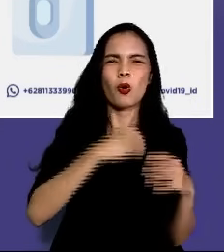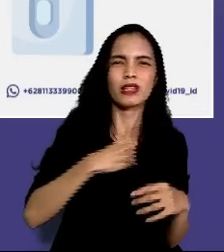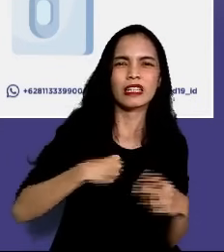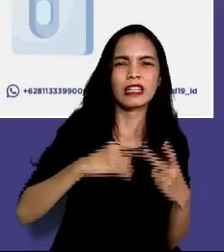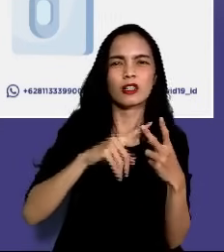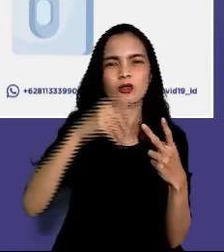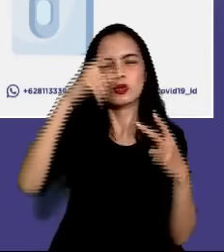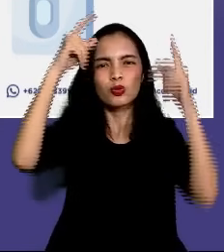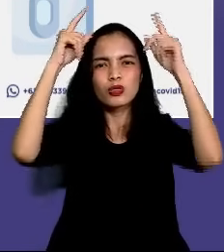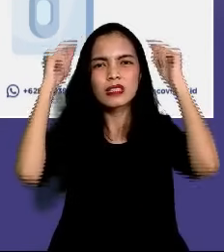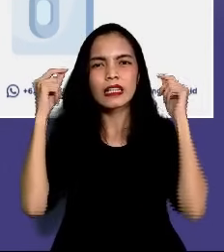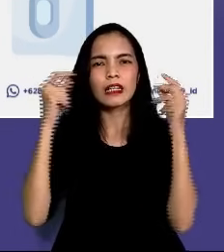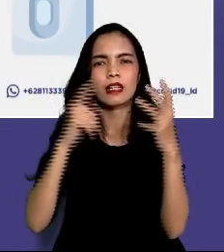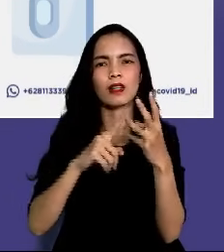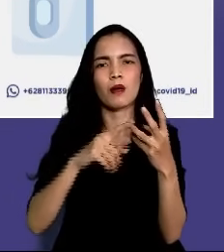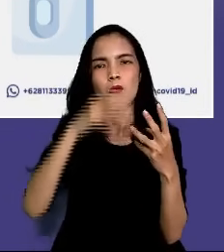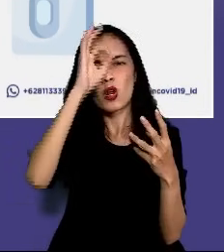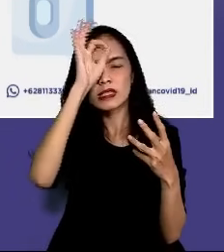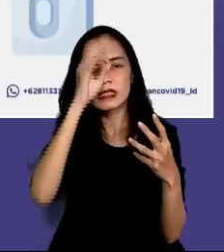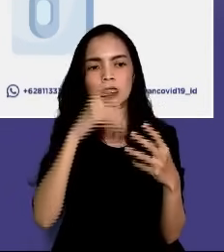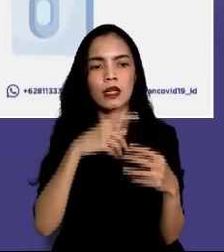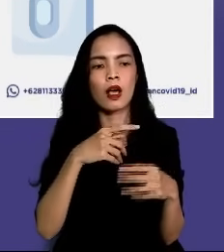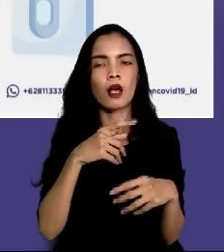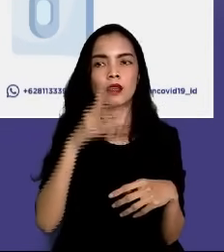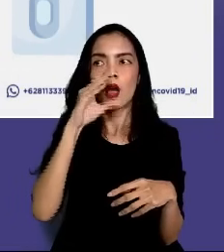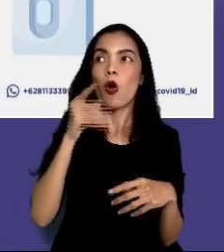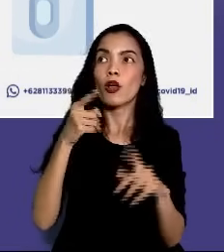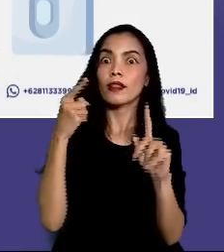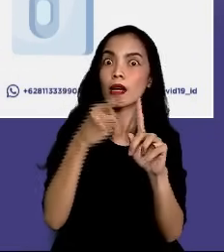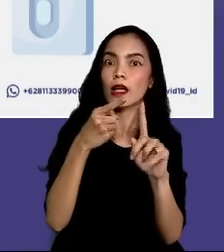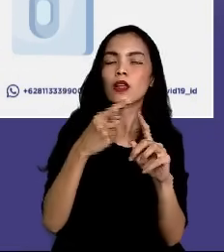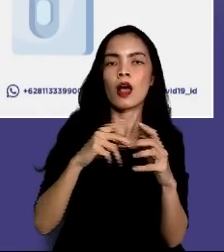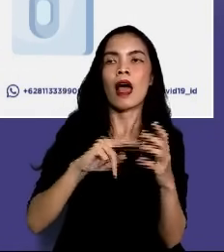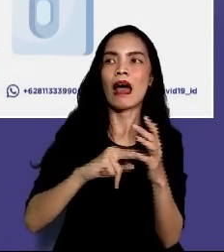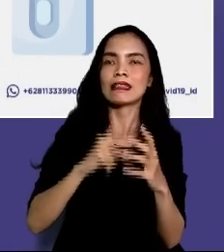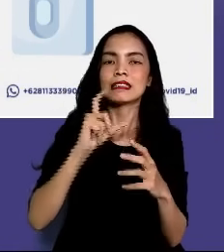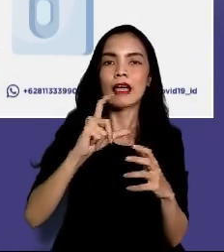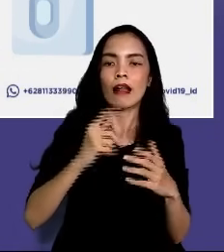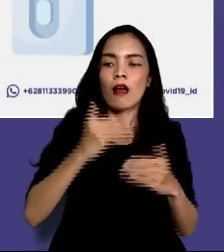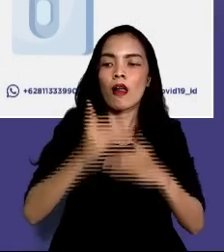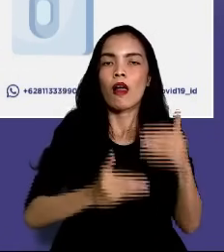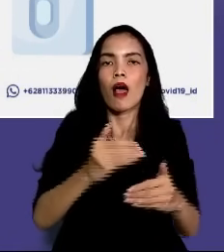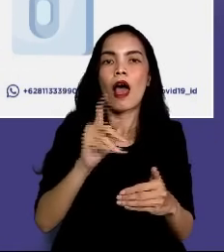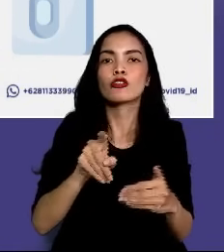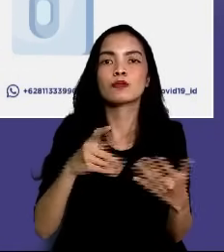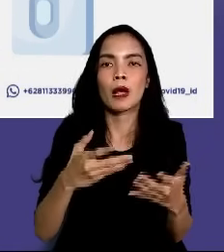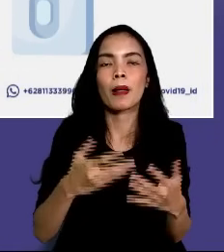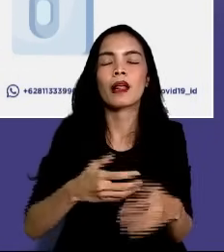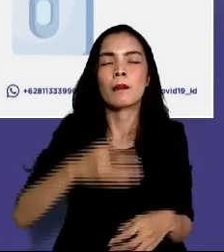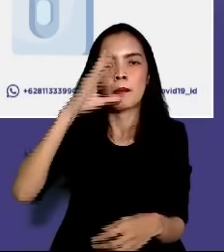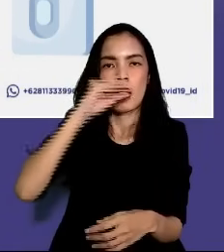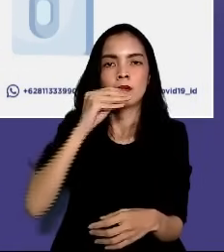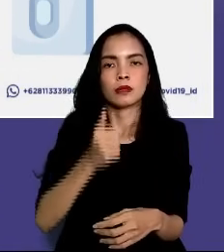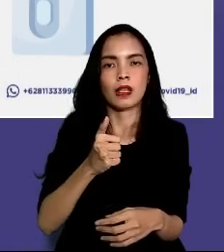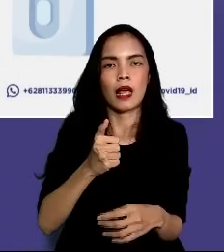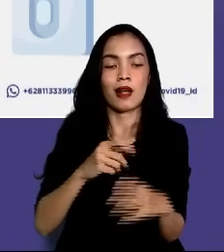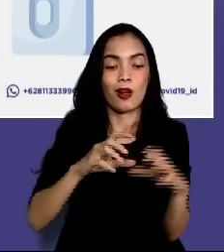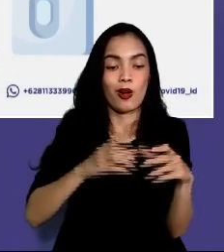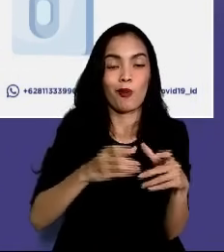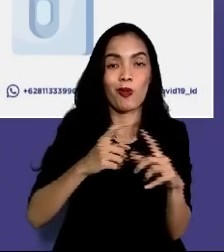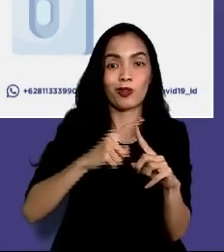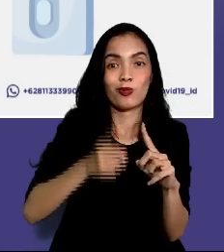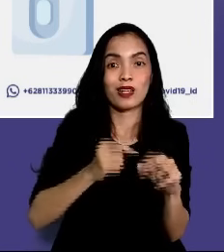ditetapkan secara efektif. Perlu diperhatikan bahwa Satgas di tingkat kelurahan dan desa adalah sebuah